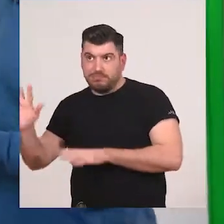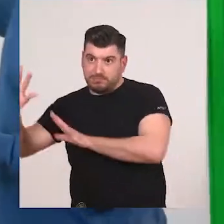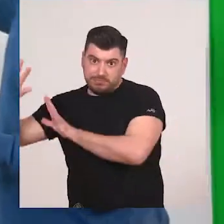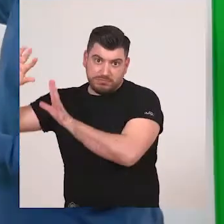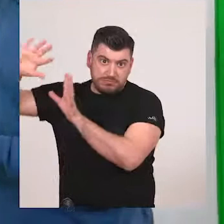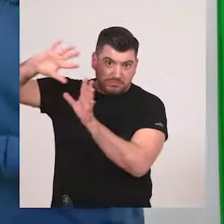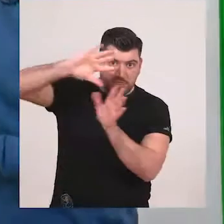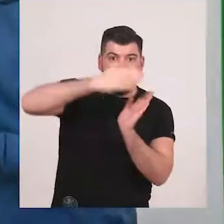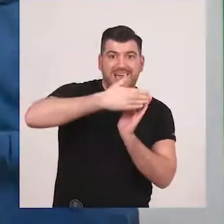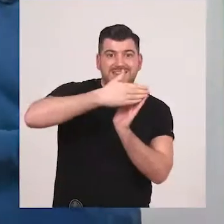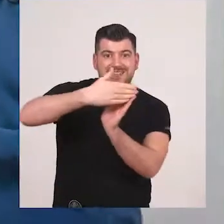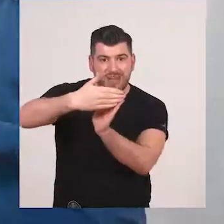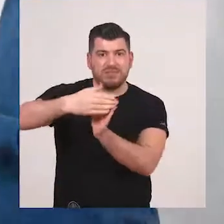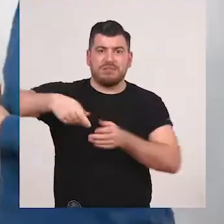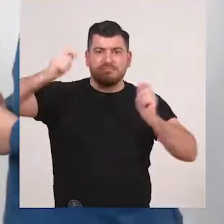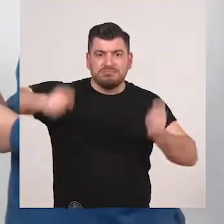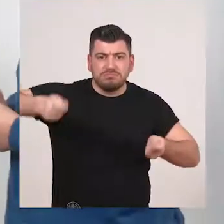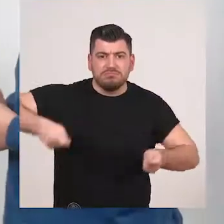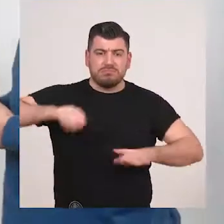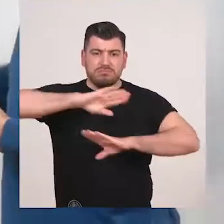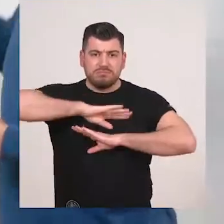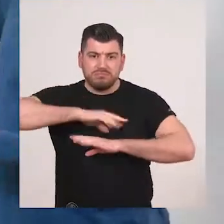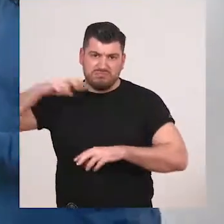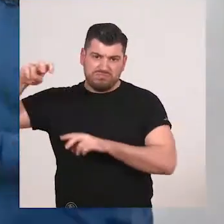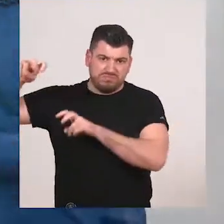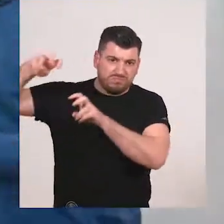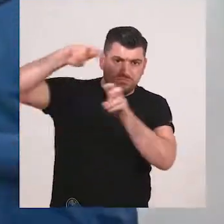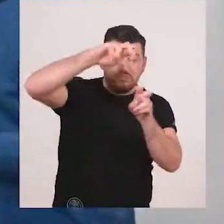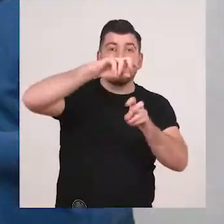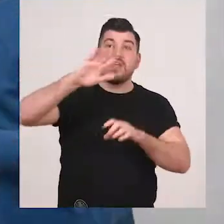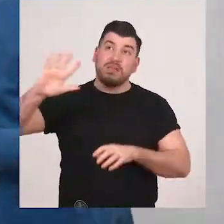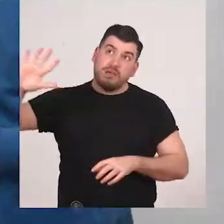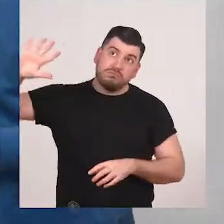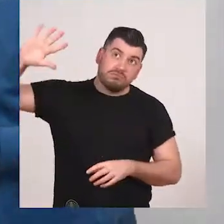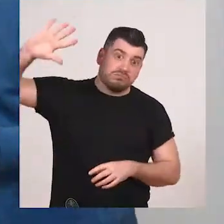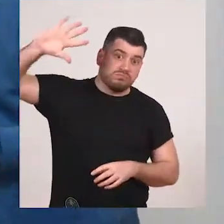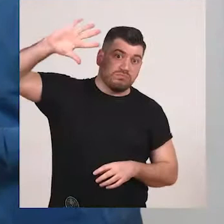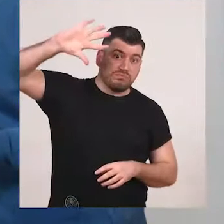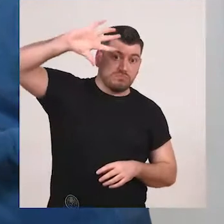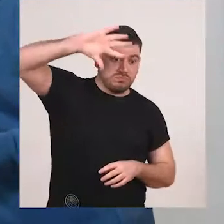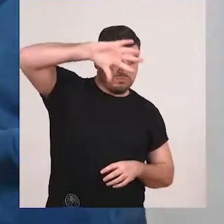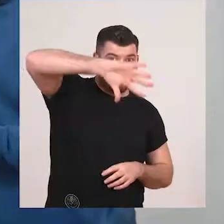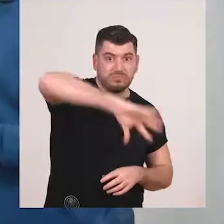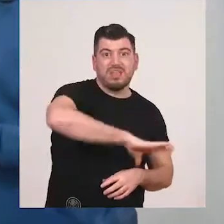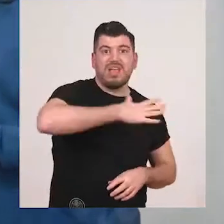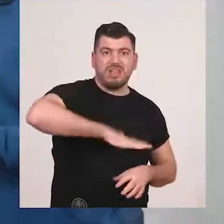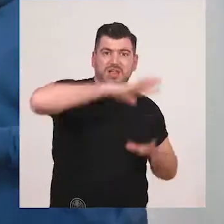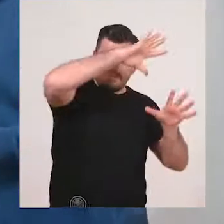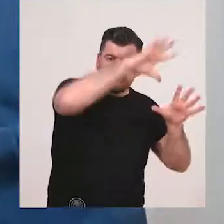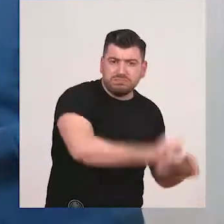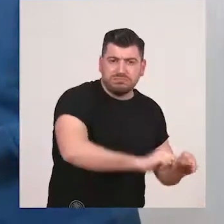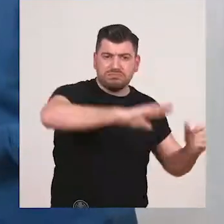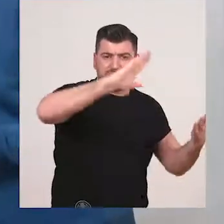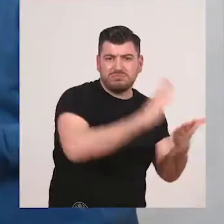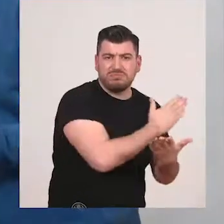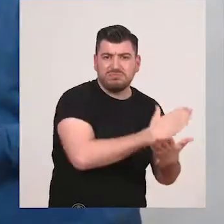ναυτικό και πεζικό ταυτόχρονα, και σιγά σιγά θέλει να κατέβει και να καταστρέψει